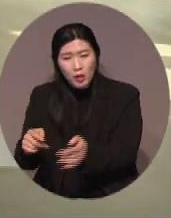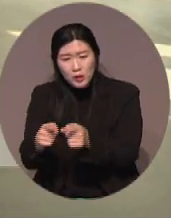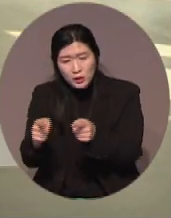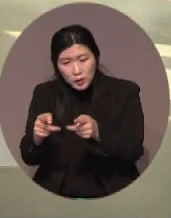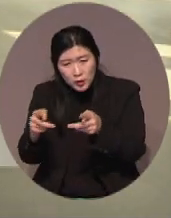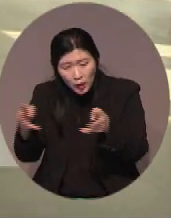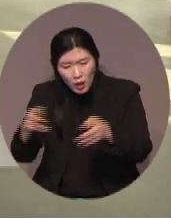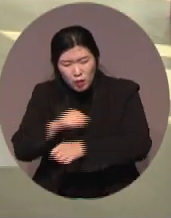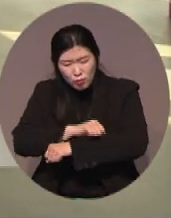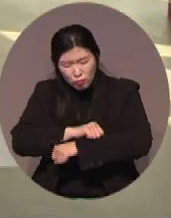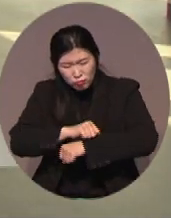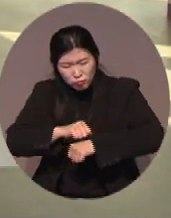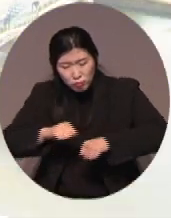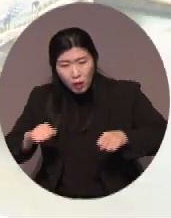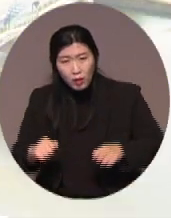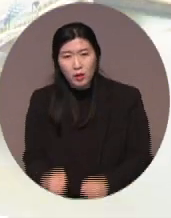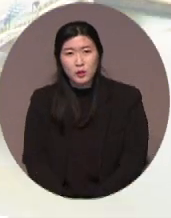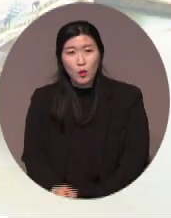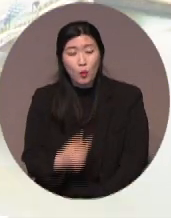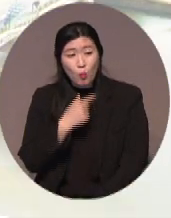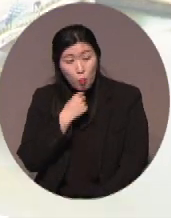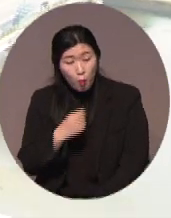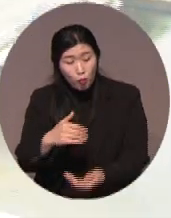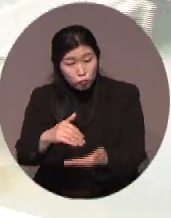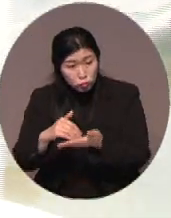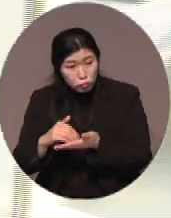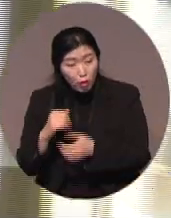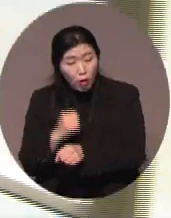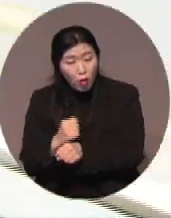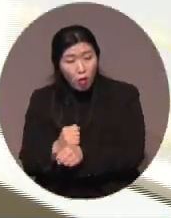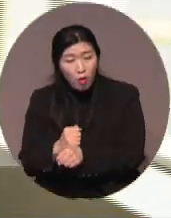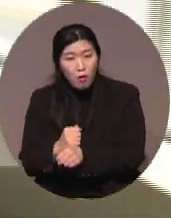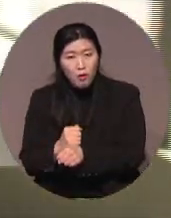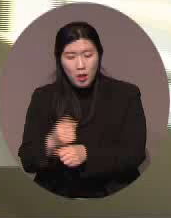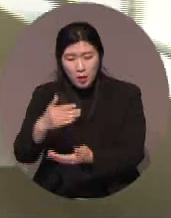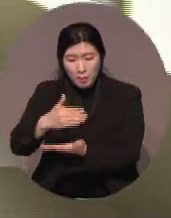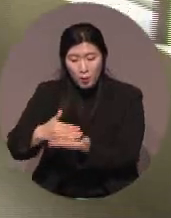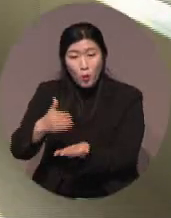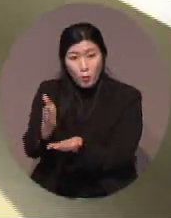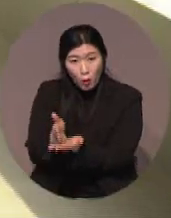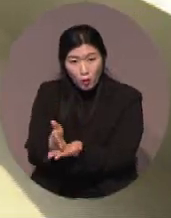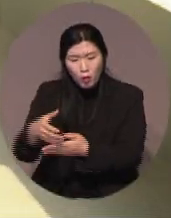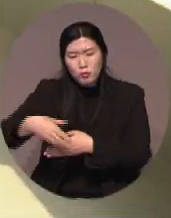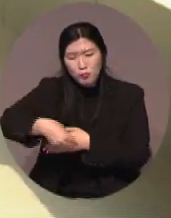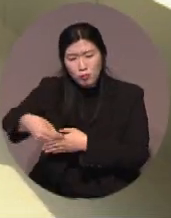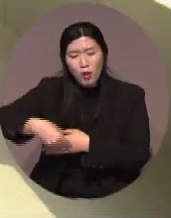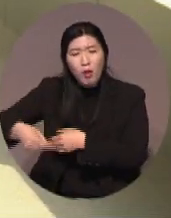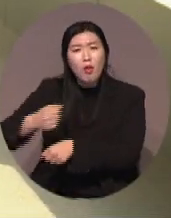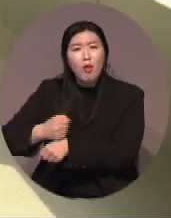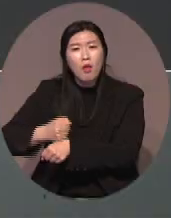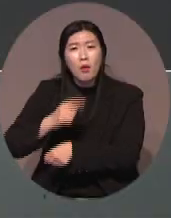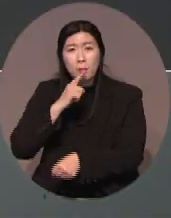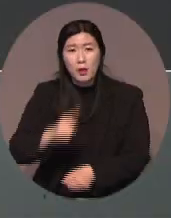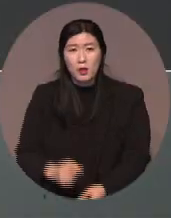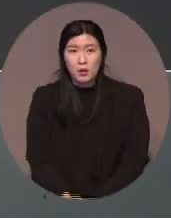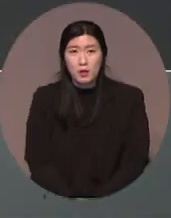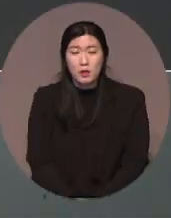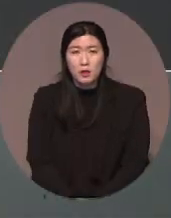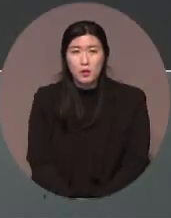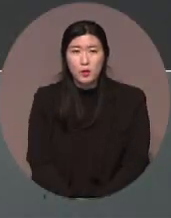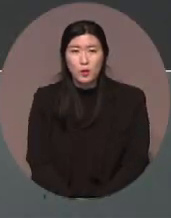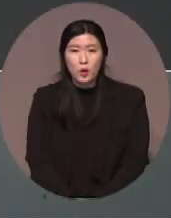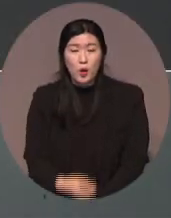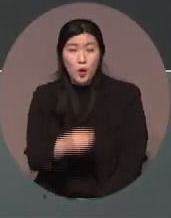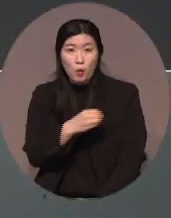층별 사무실 면적이 워낙 커 수요와 맞지 않는 부분이 있다며 분할임대를 추진하겠다고 밝혔습니다 또 공제회